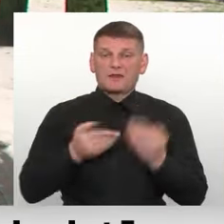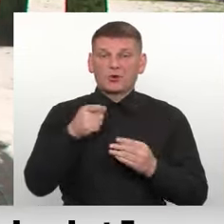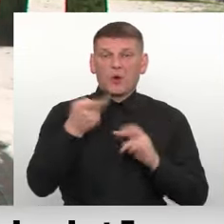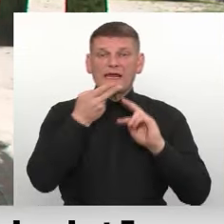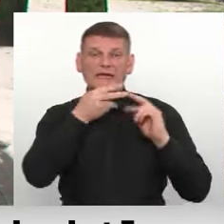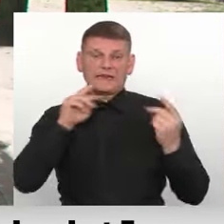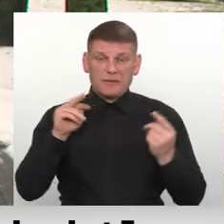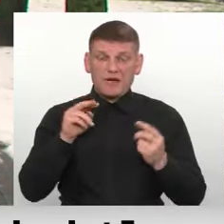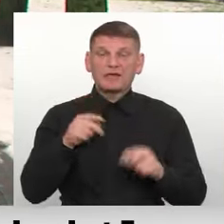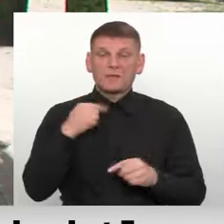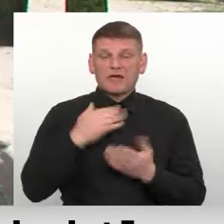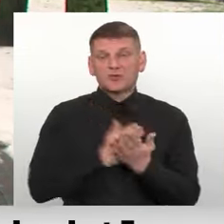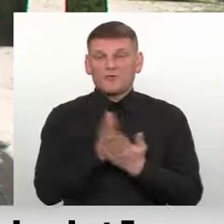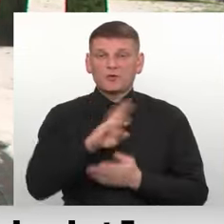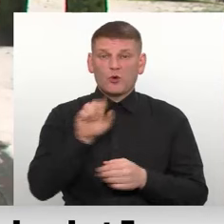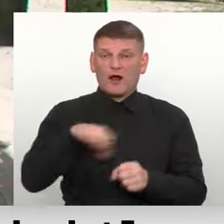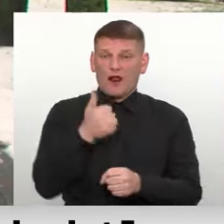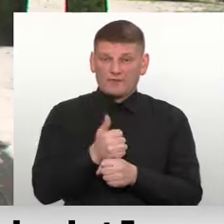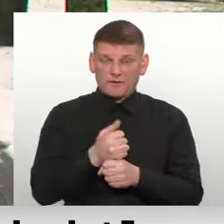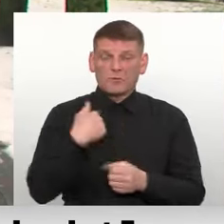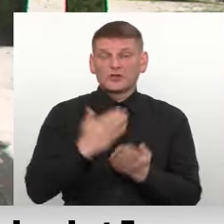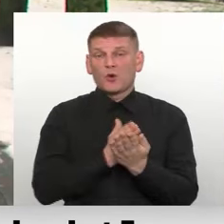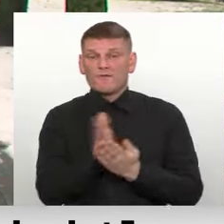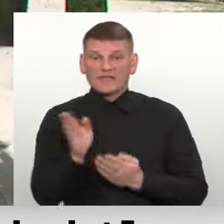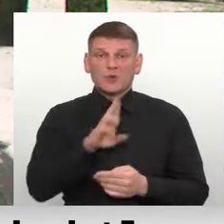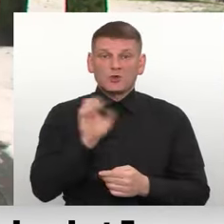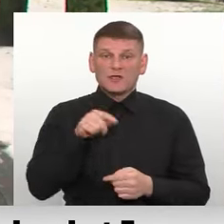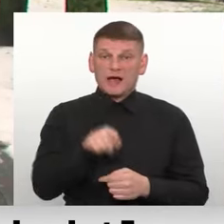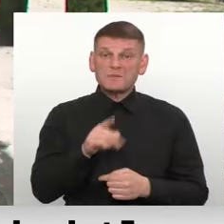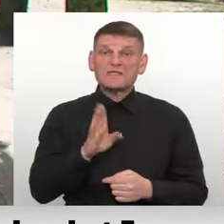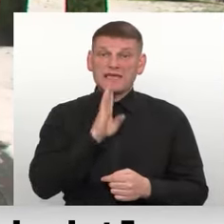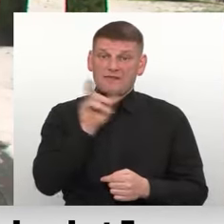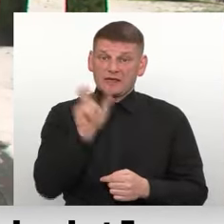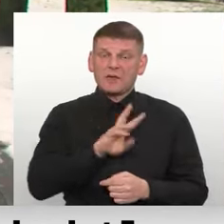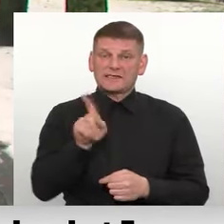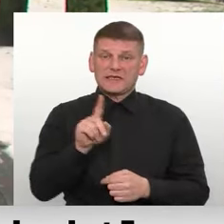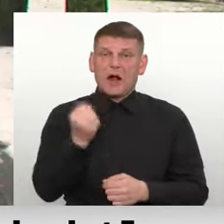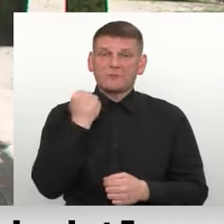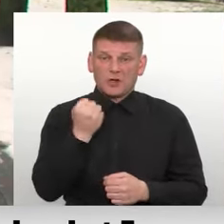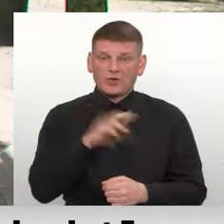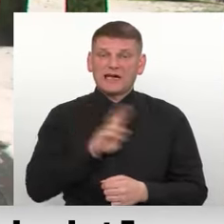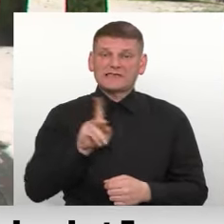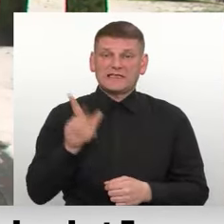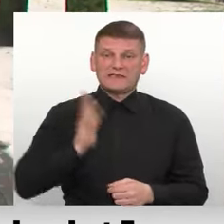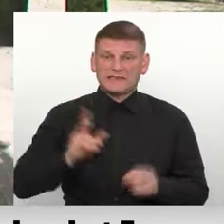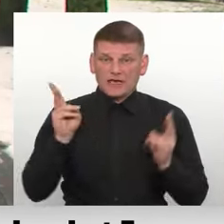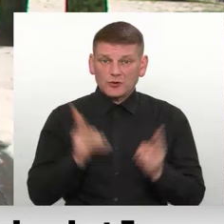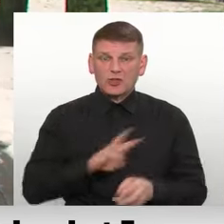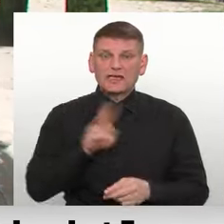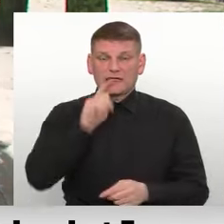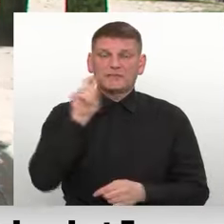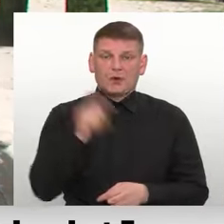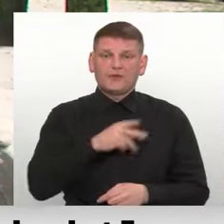mēs novirzamies no paša galvenā, mēs novirzamies no tām sievietēm, kuras ir apdraudētas, kuras ir cietušas, kuras ir zaudējušas